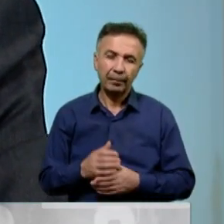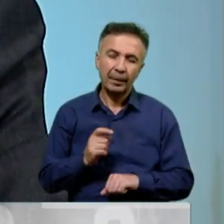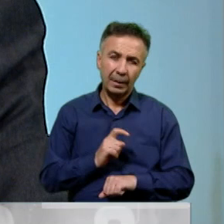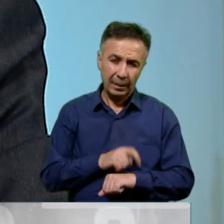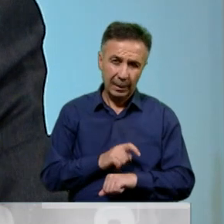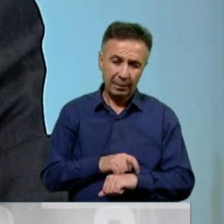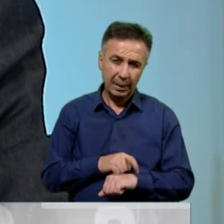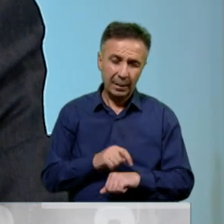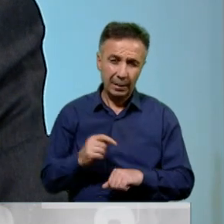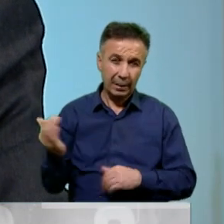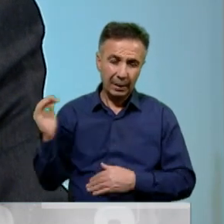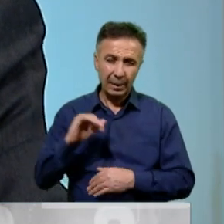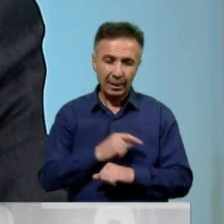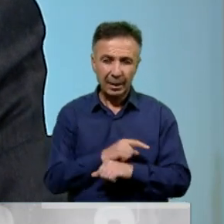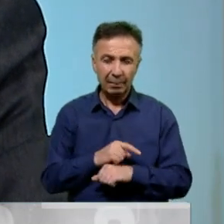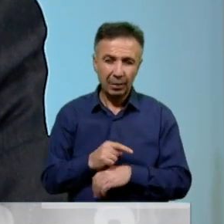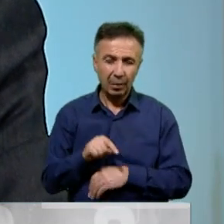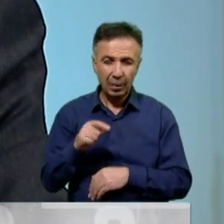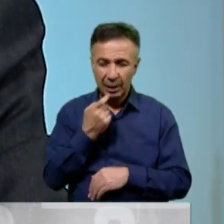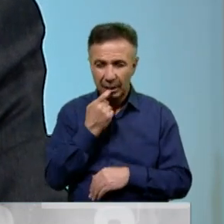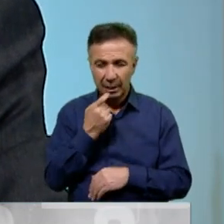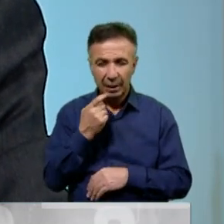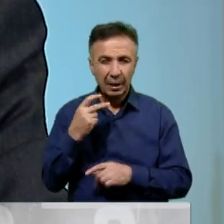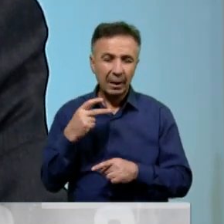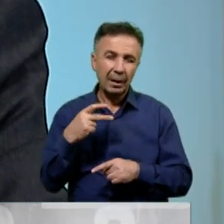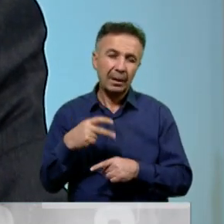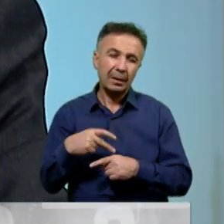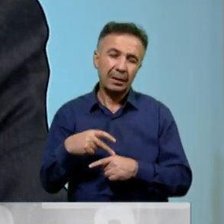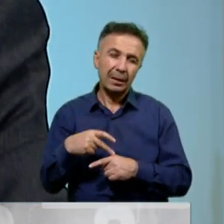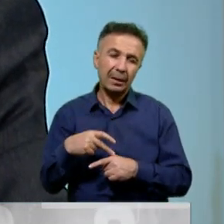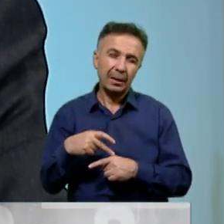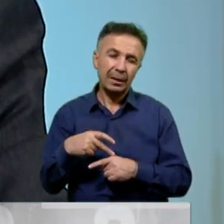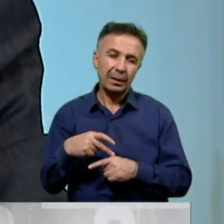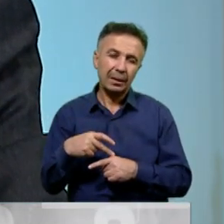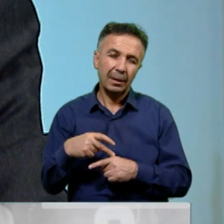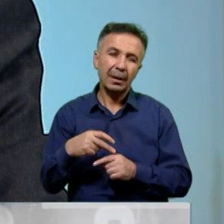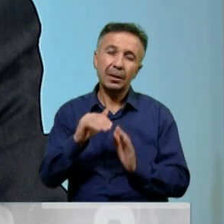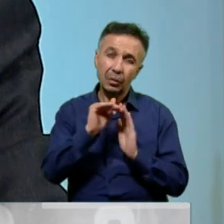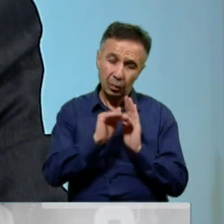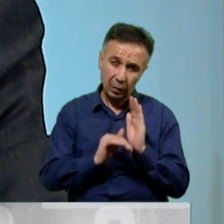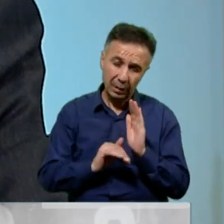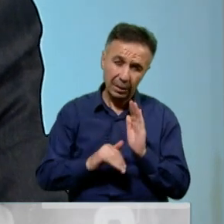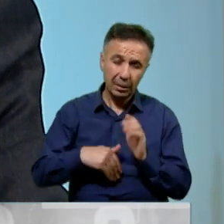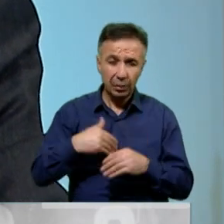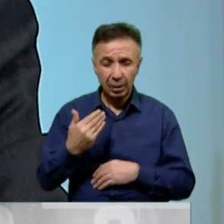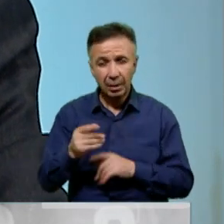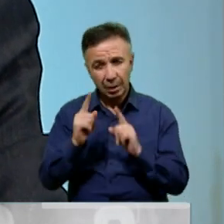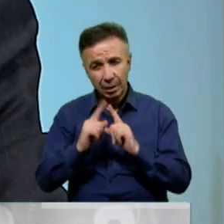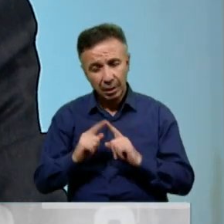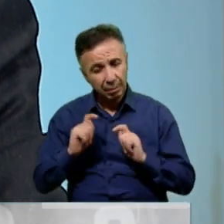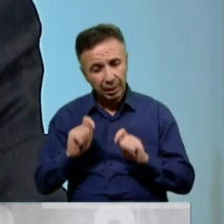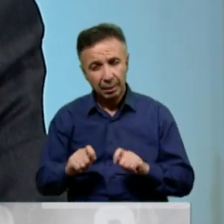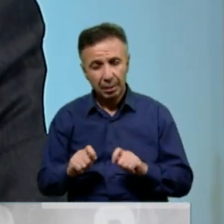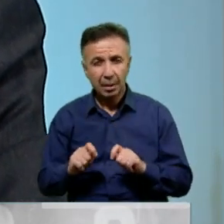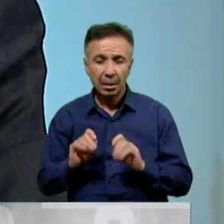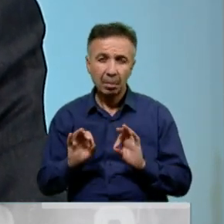geldiğinde o sene vereceğiniz zekat miktarı neyse onu düşersiniz. Eğer daha sonraki senede onun hesaplaması yapılır